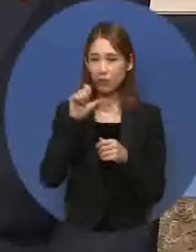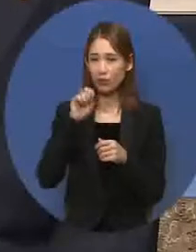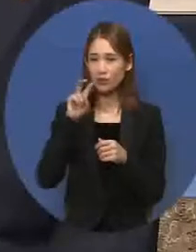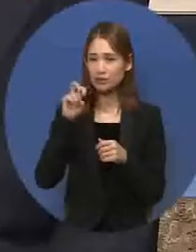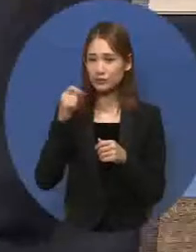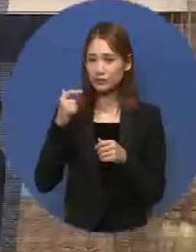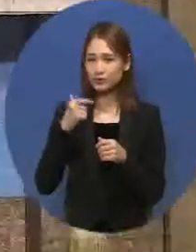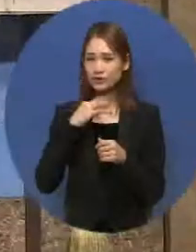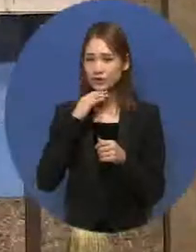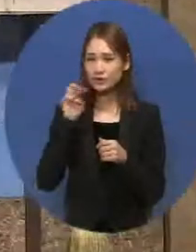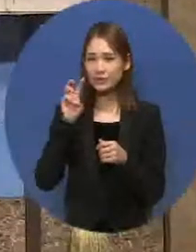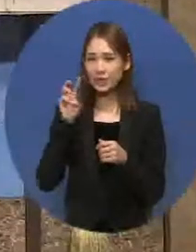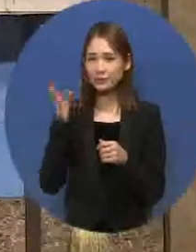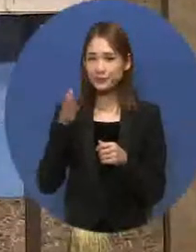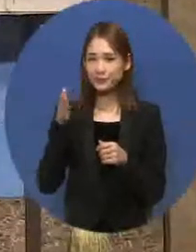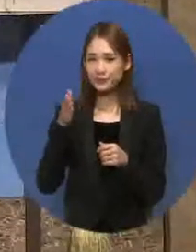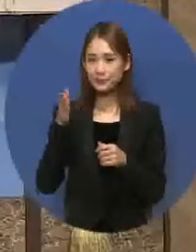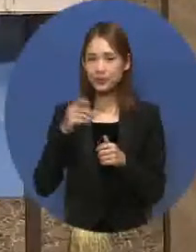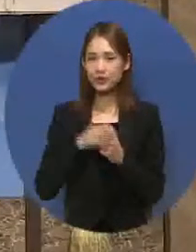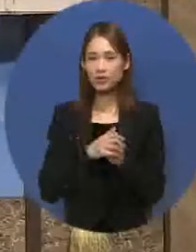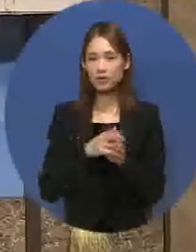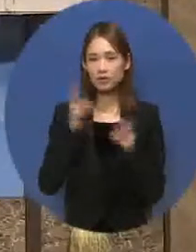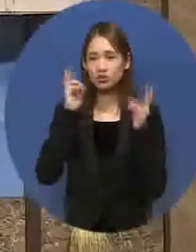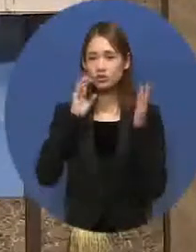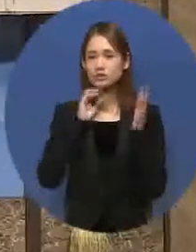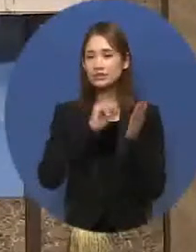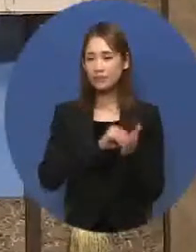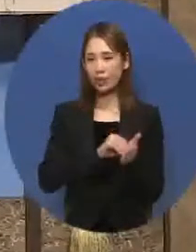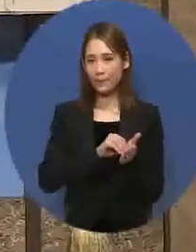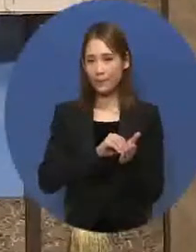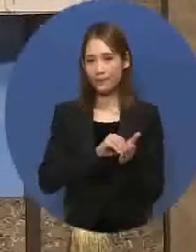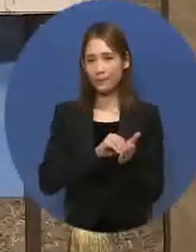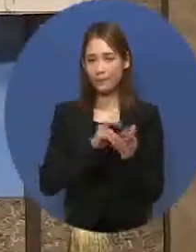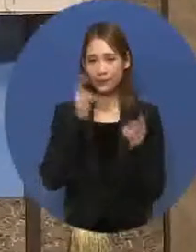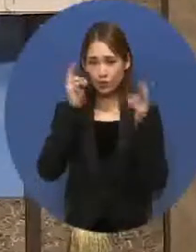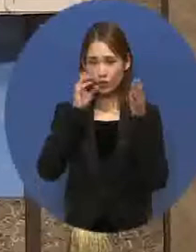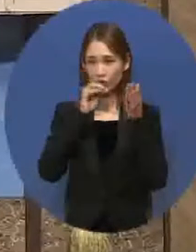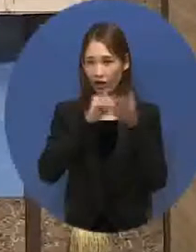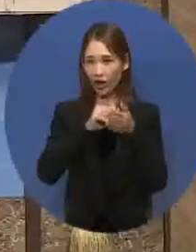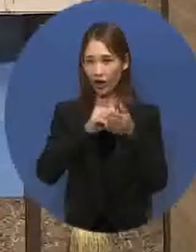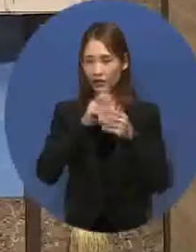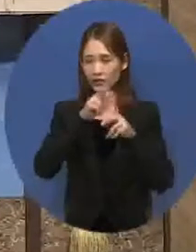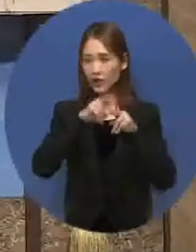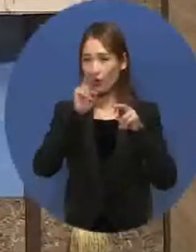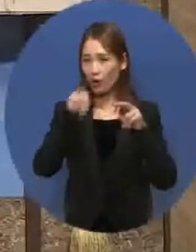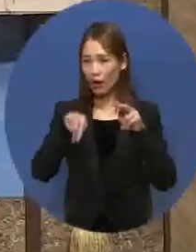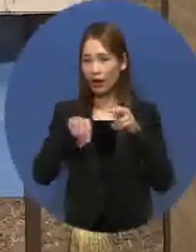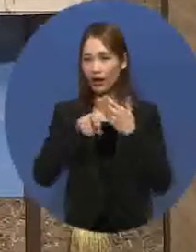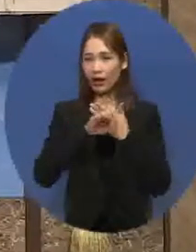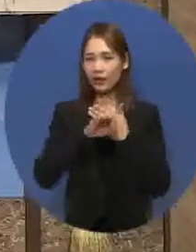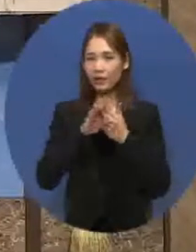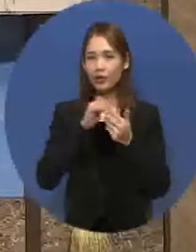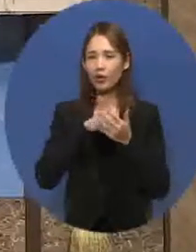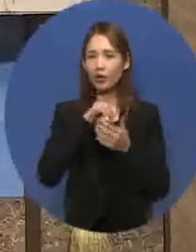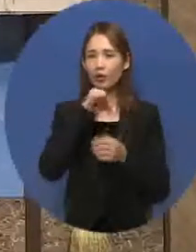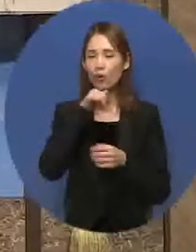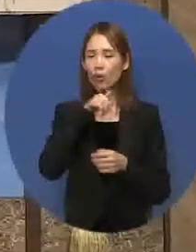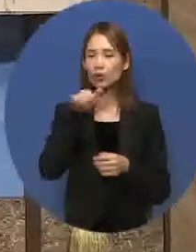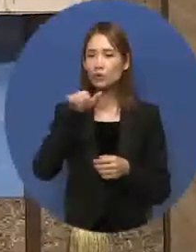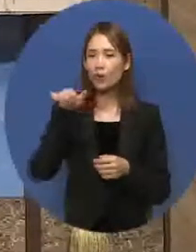30세 경에 취업을 합니다. 예. 그래서 정년 퇴직을 하는 55세나 한